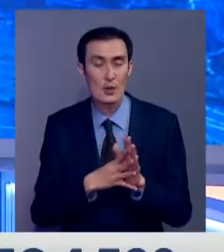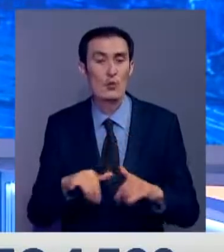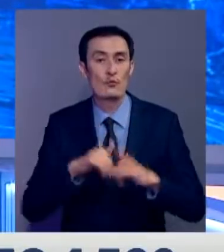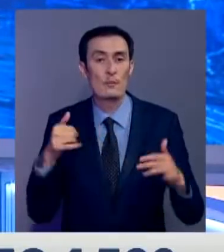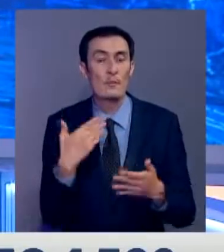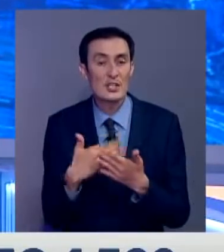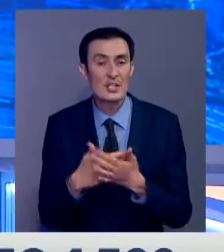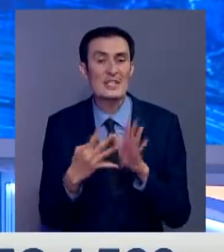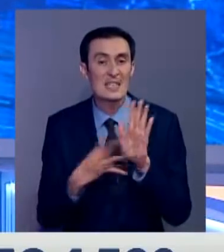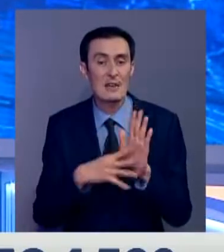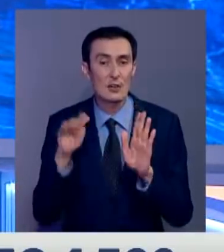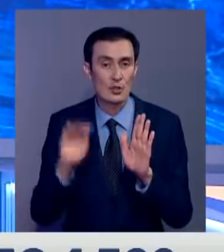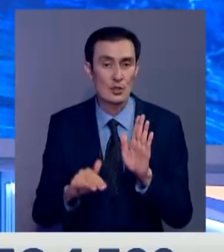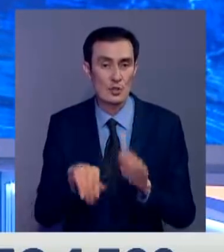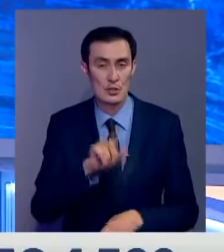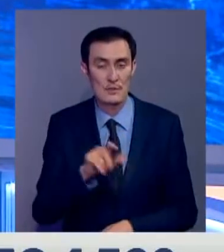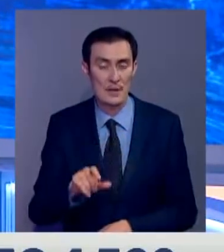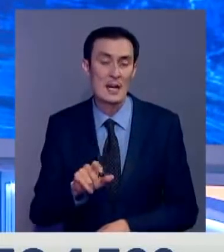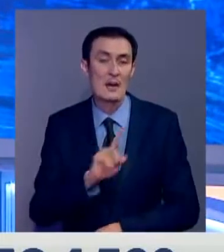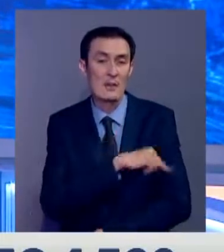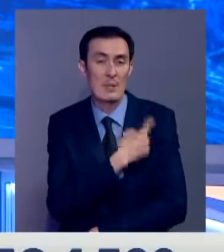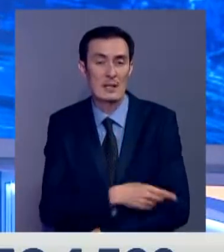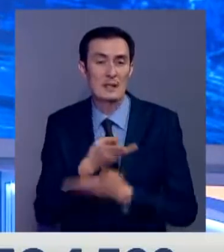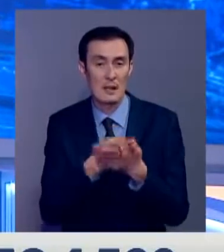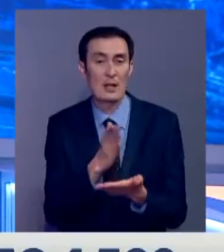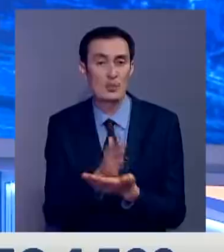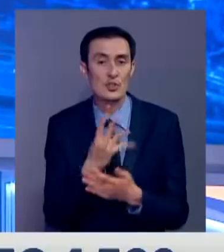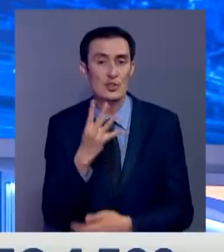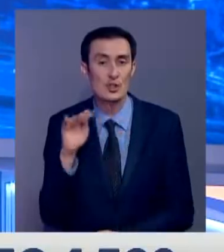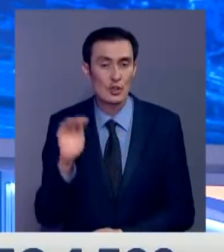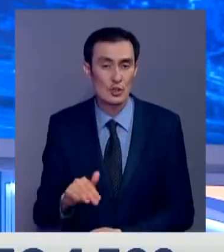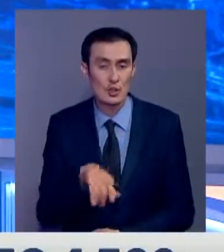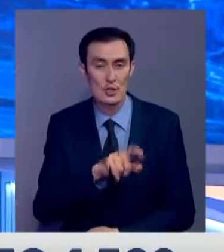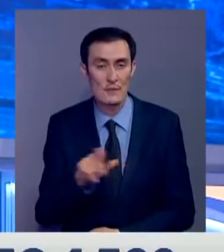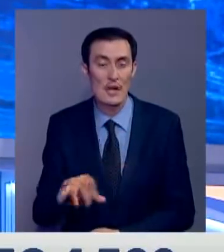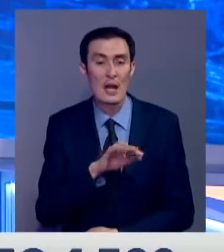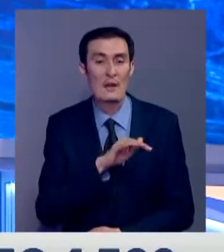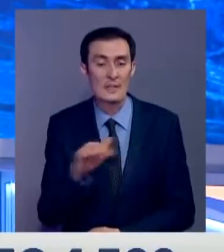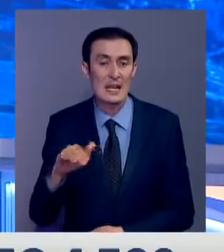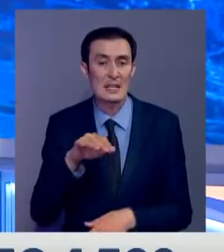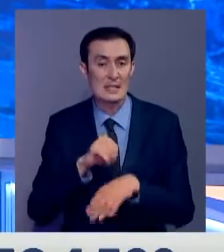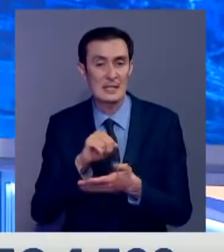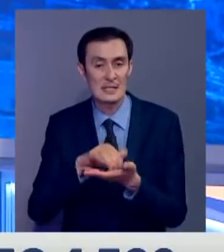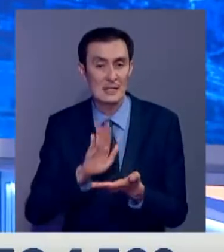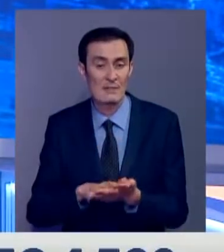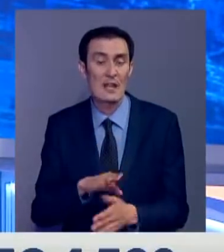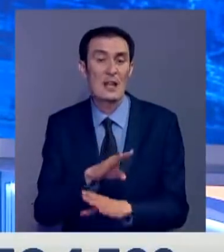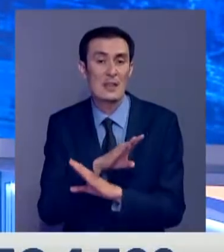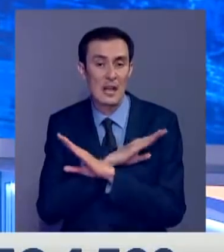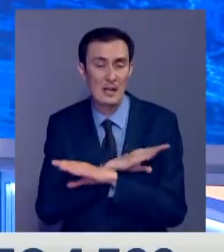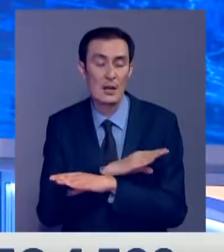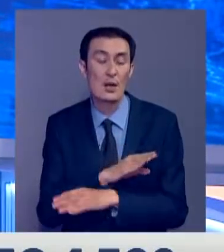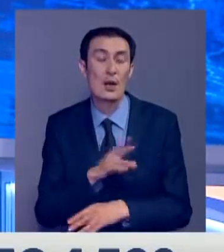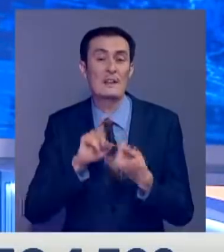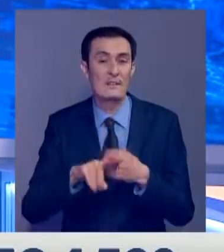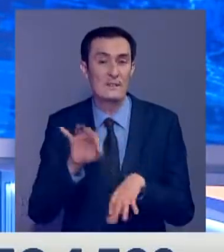достигло почти 9000. В больницах остается свыше 4000 человек. Официально зарегистрированных летальных случаев